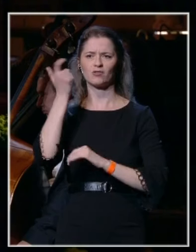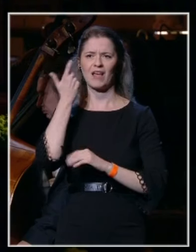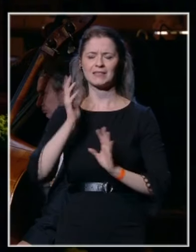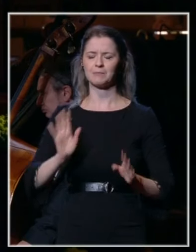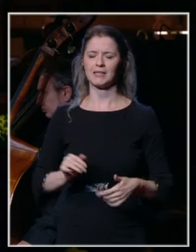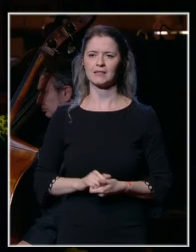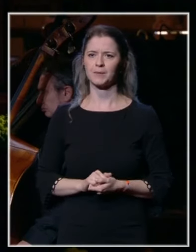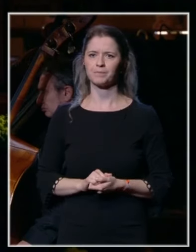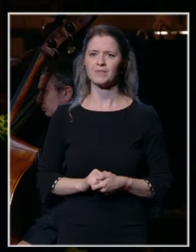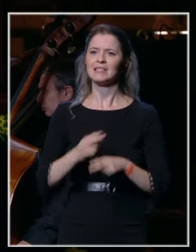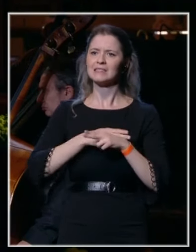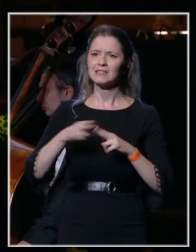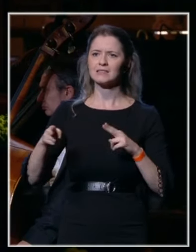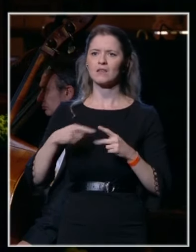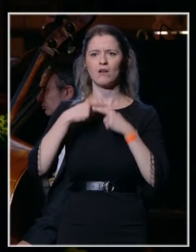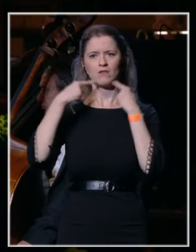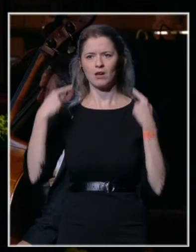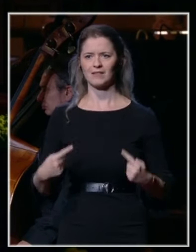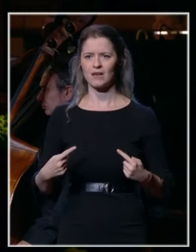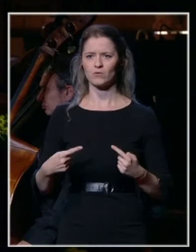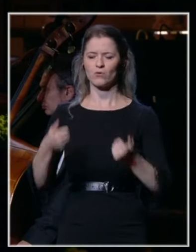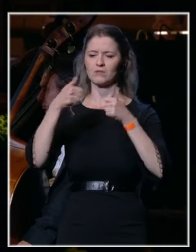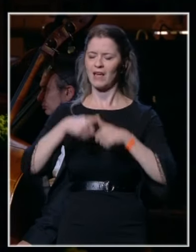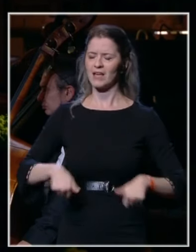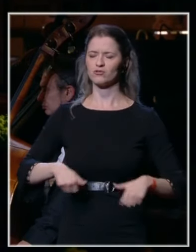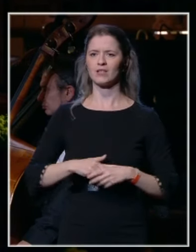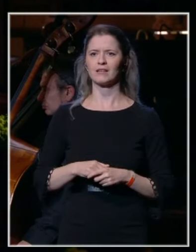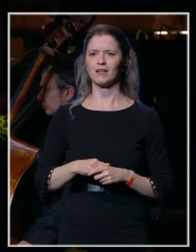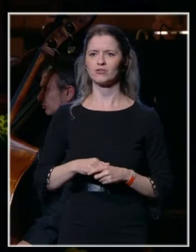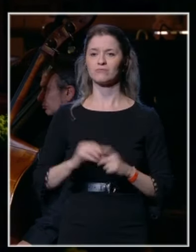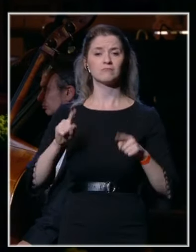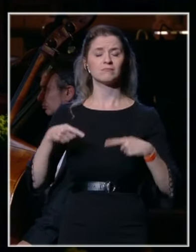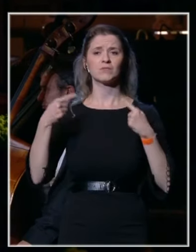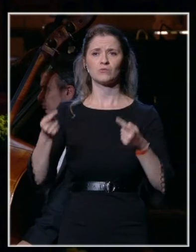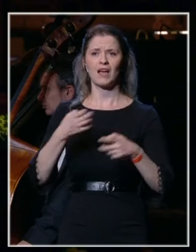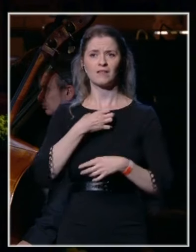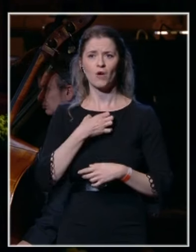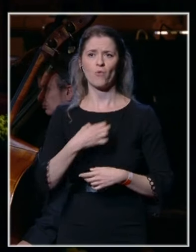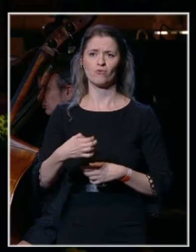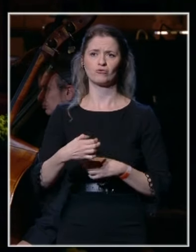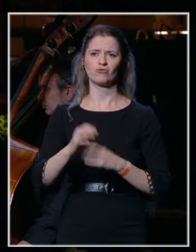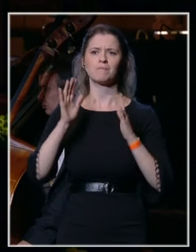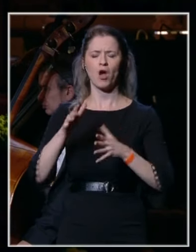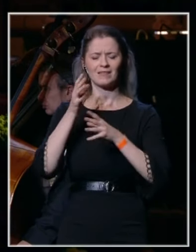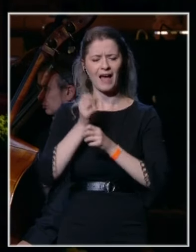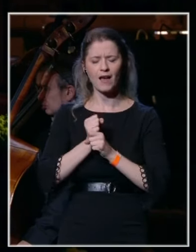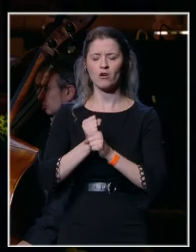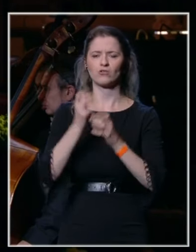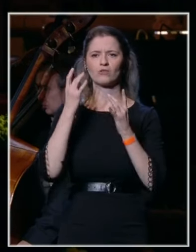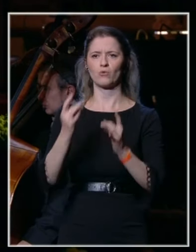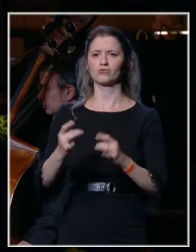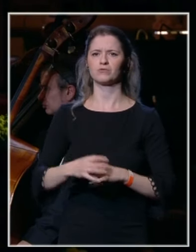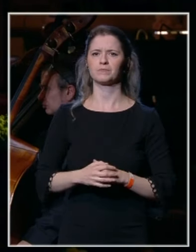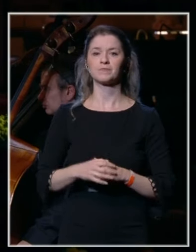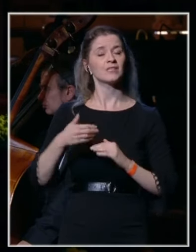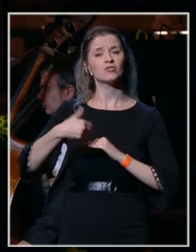Tiszta, határozott és egységes, aztán pedig hős, majd álhatatos, a